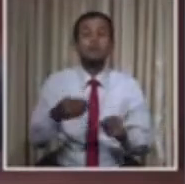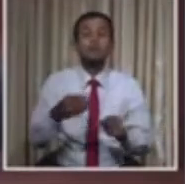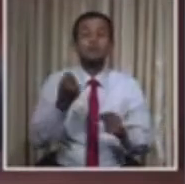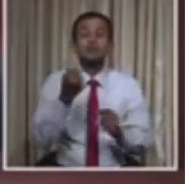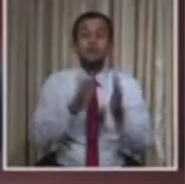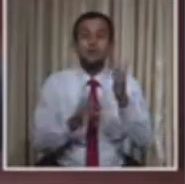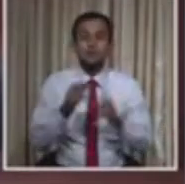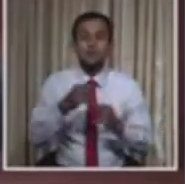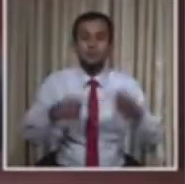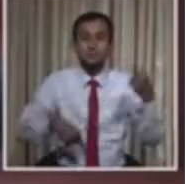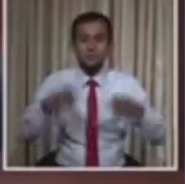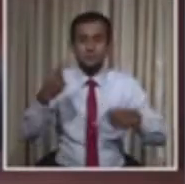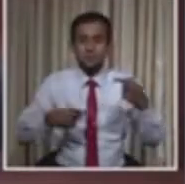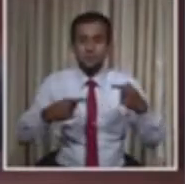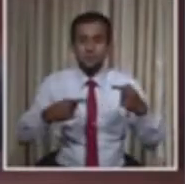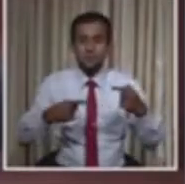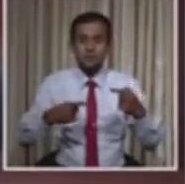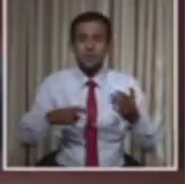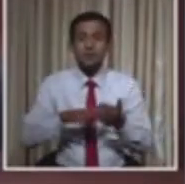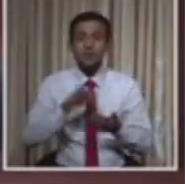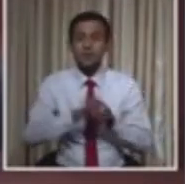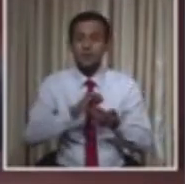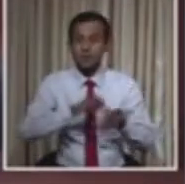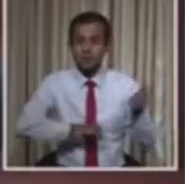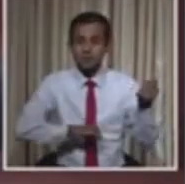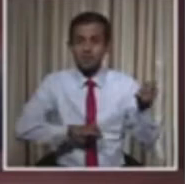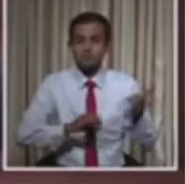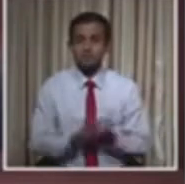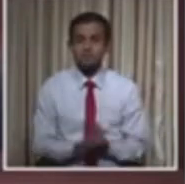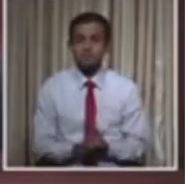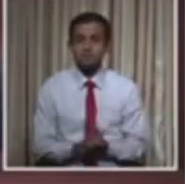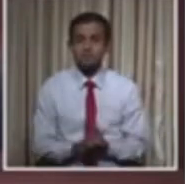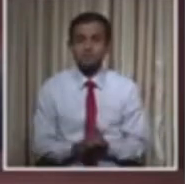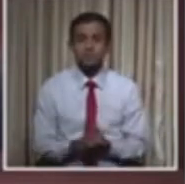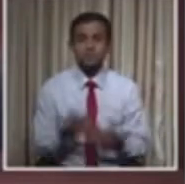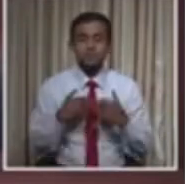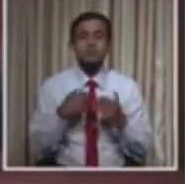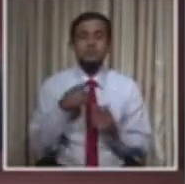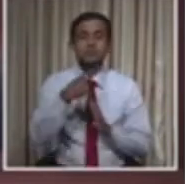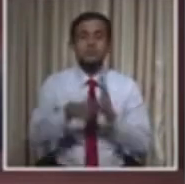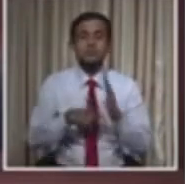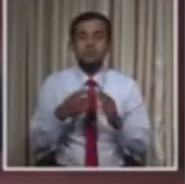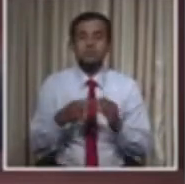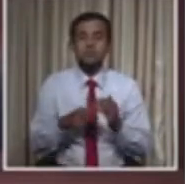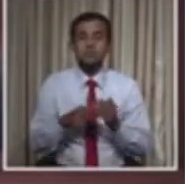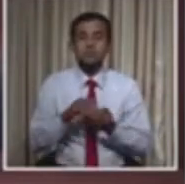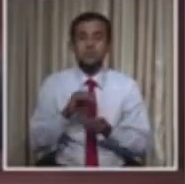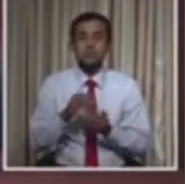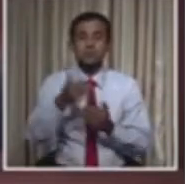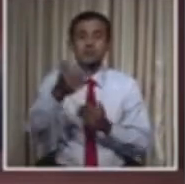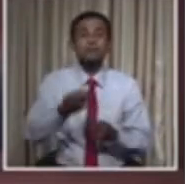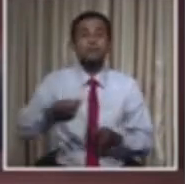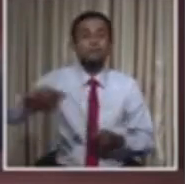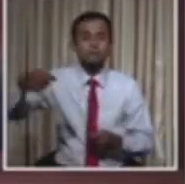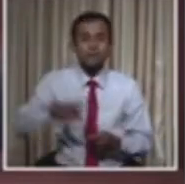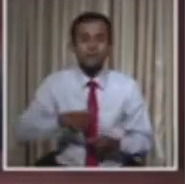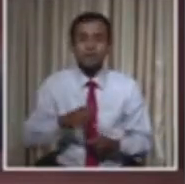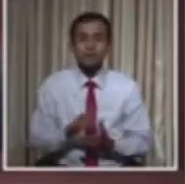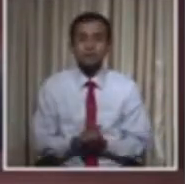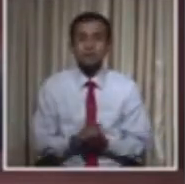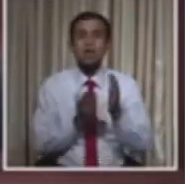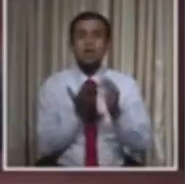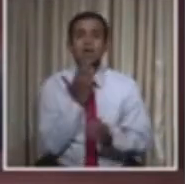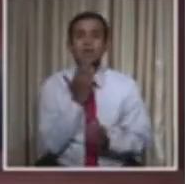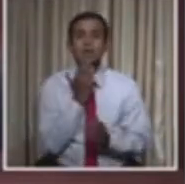විවාදේ පැවැත්වෙනවා. ඒතර භාණ්ඩාගාර ලේකම්තුමා අපේ රටේ ජාතික සම්පතක් සහ ඉදිරි මිලදී ගැනීම